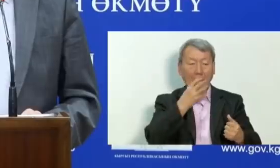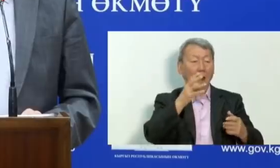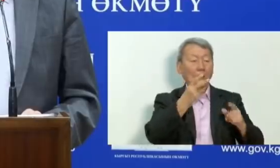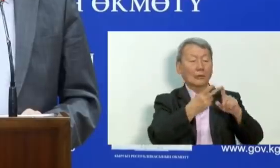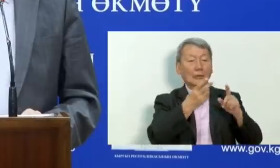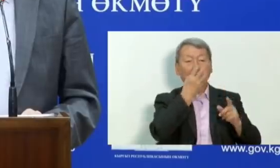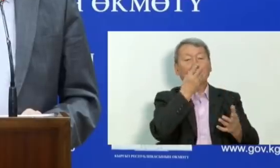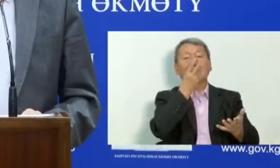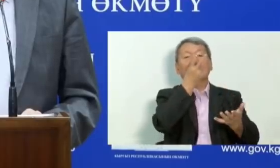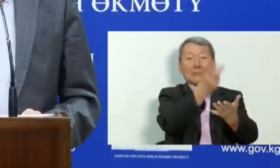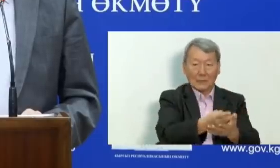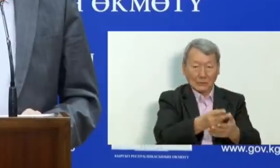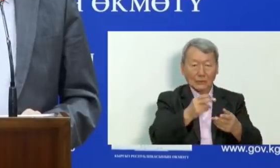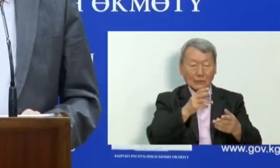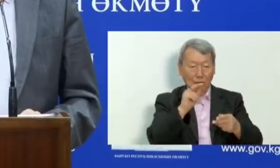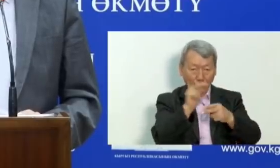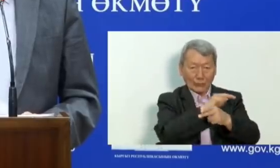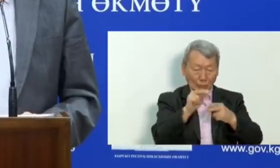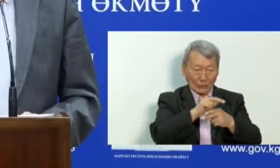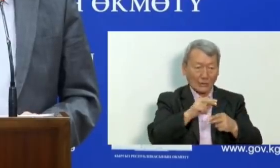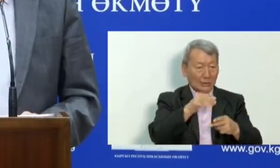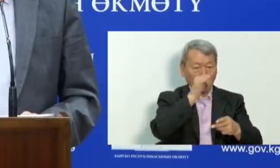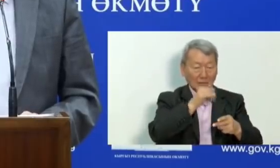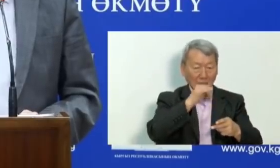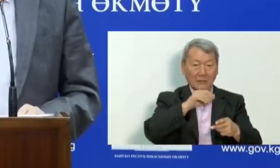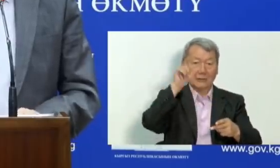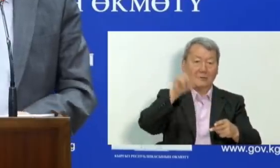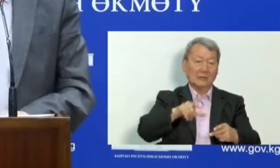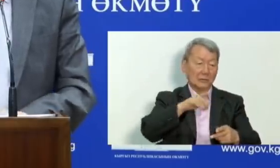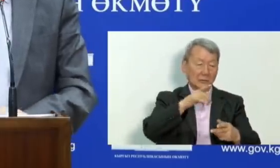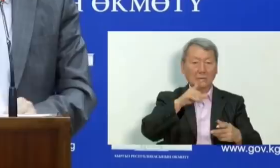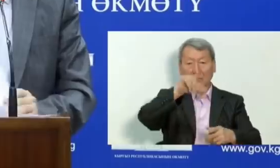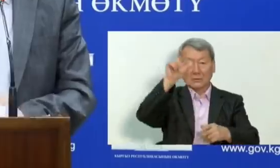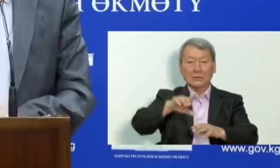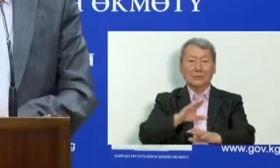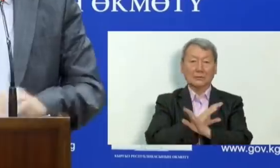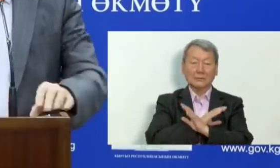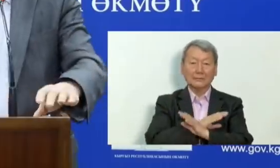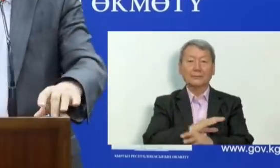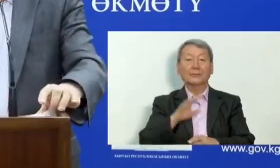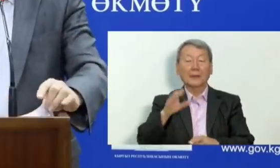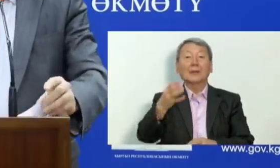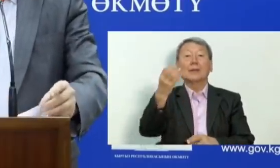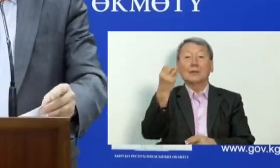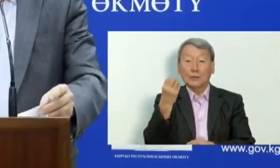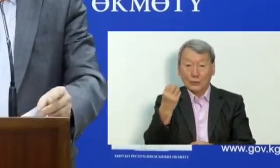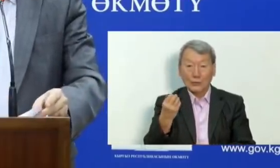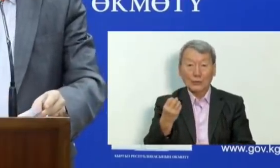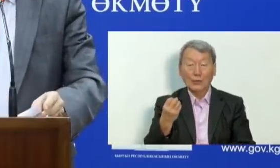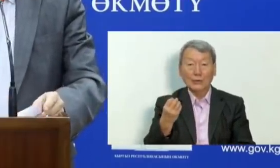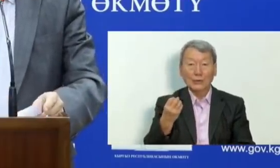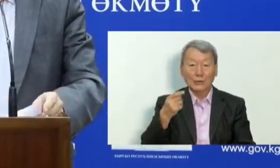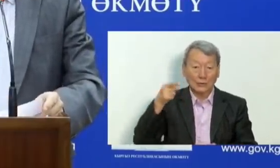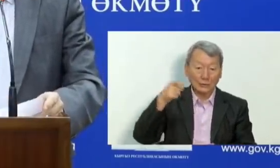реанимация шарттарына карабастан бул бейтап дагы каза болуп калды. Дагы бир